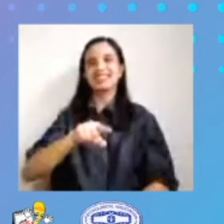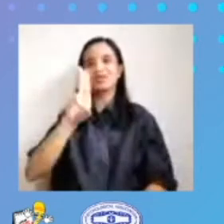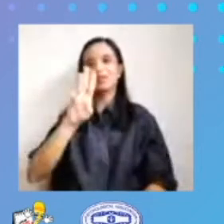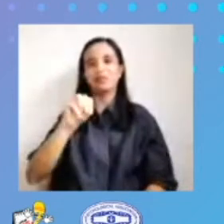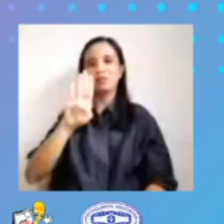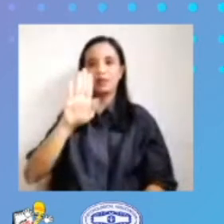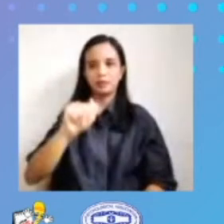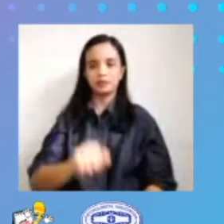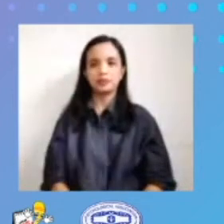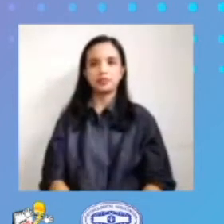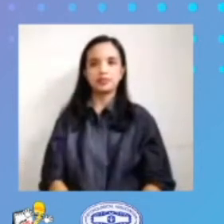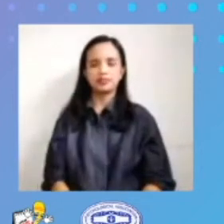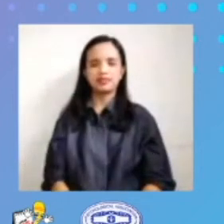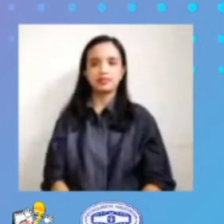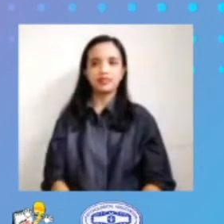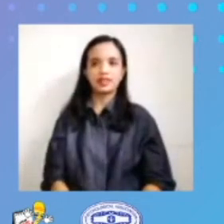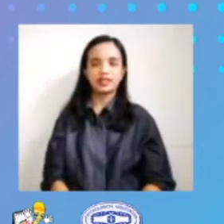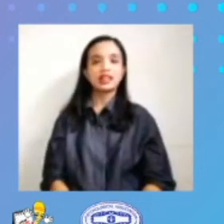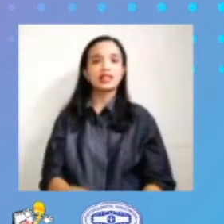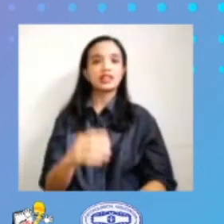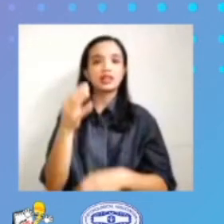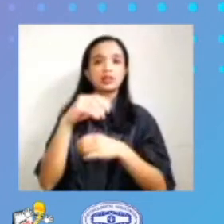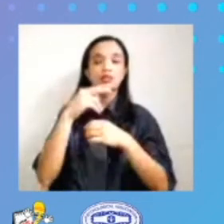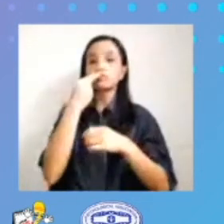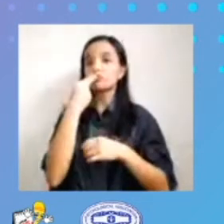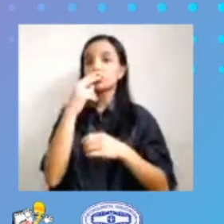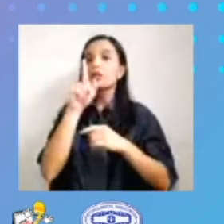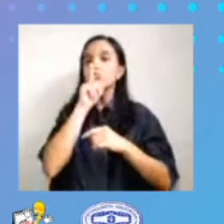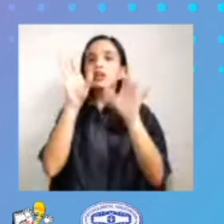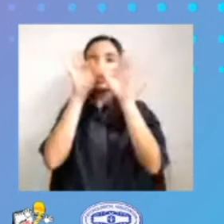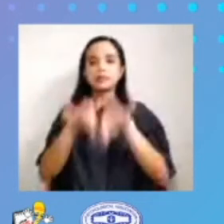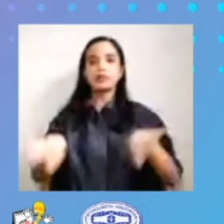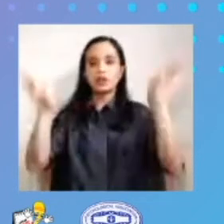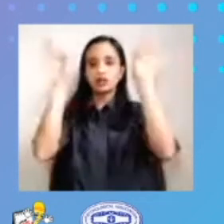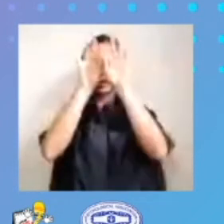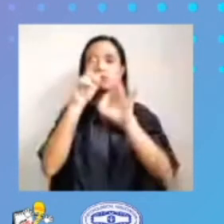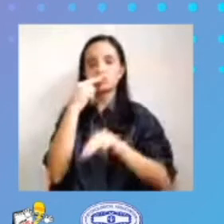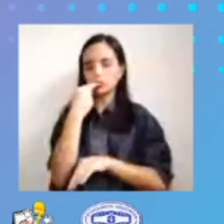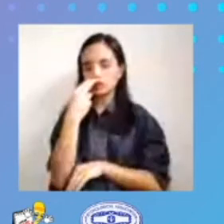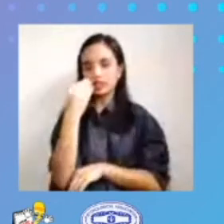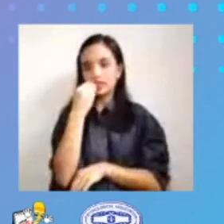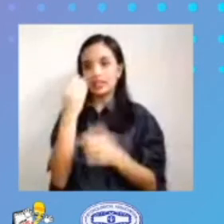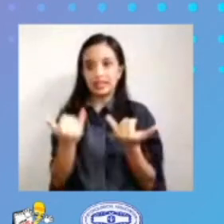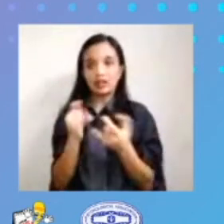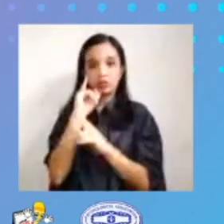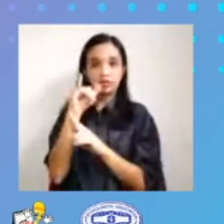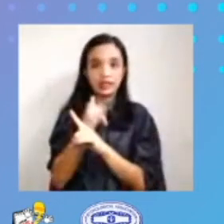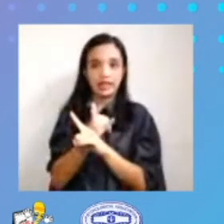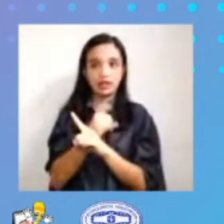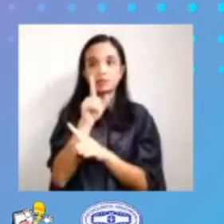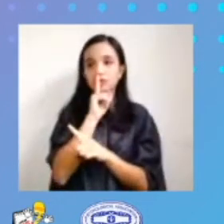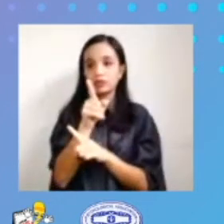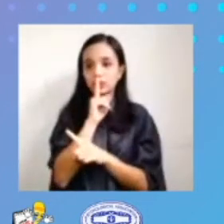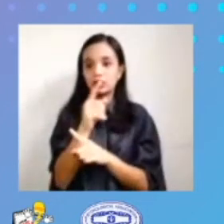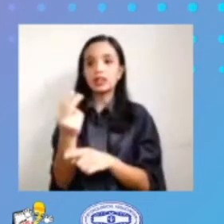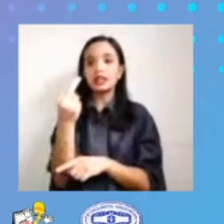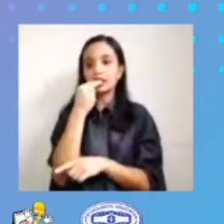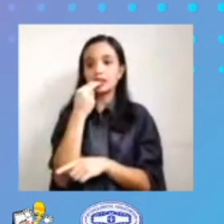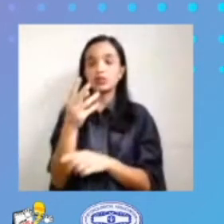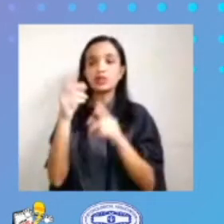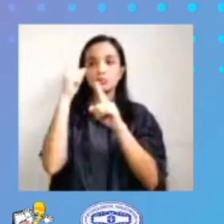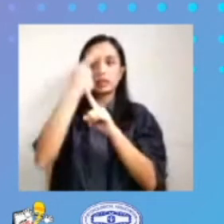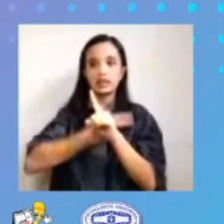Wow. Kasi, di ba, parang bukod sa beautification, no, nagbibigay din,